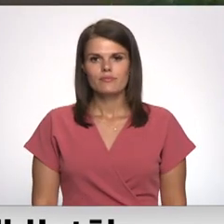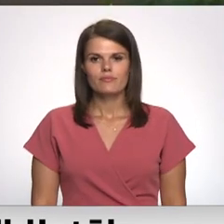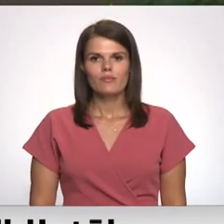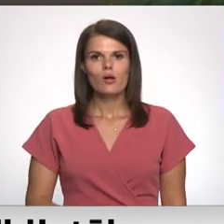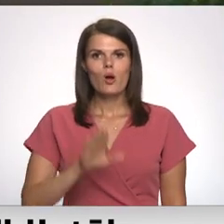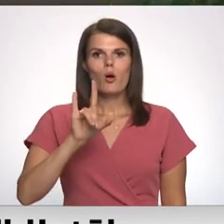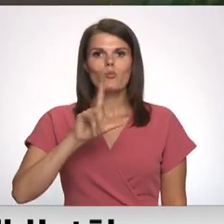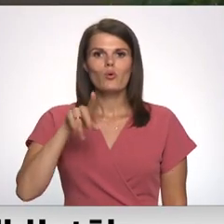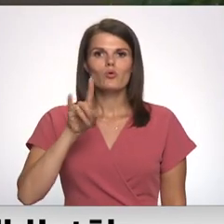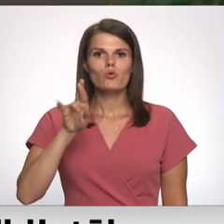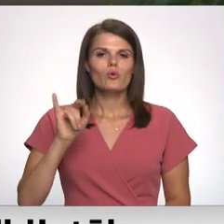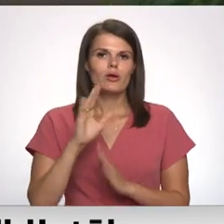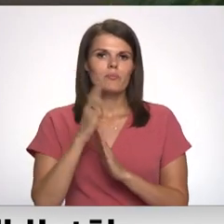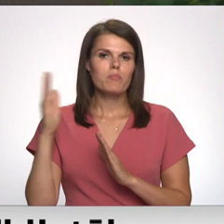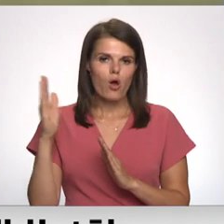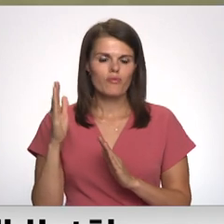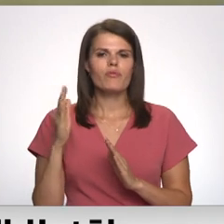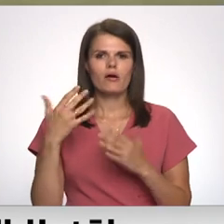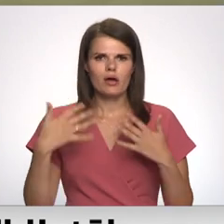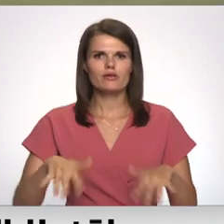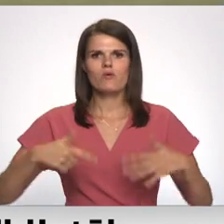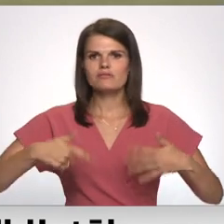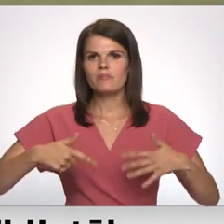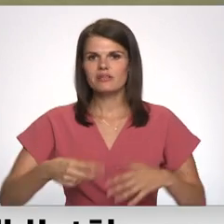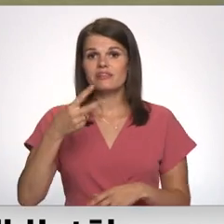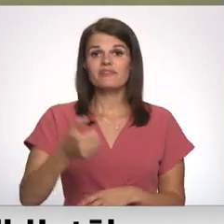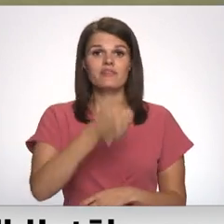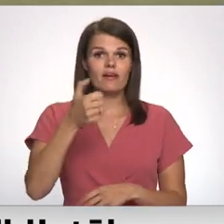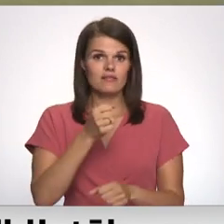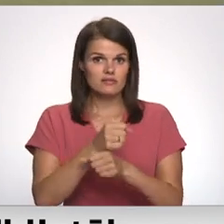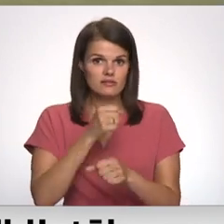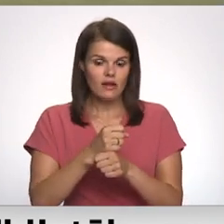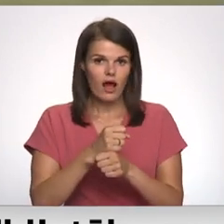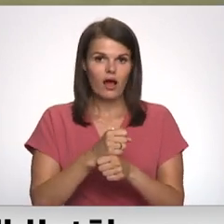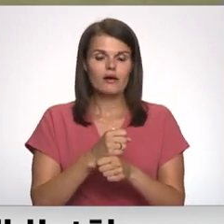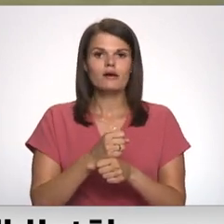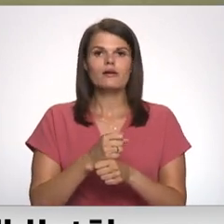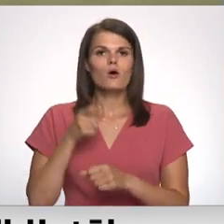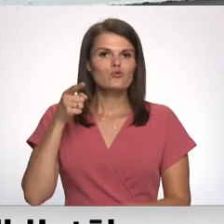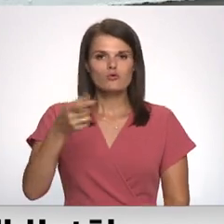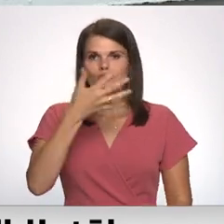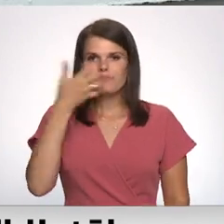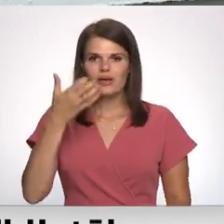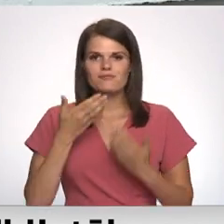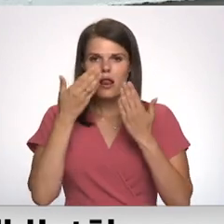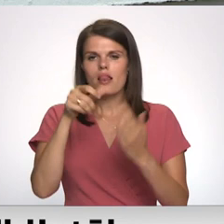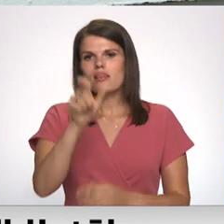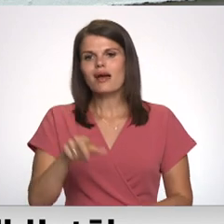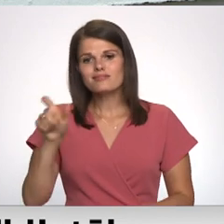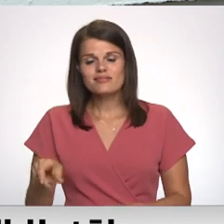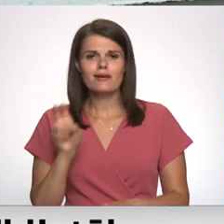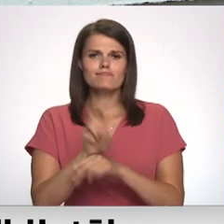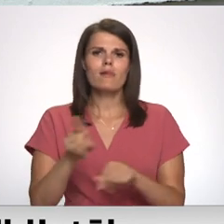Bulduru bibliotēka savus lasītājus uzņem jau 72 gadus. Tā ir ap 1500 lasītāju, uz bibliotēku nāk